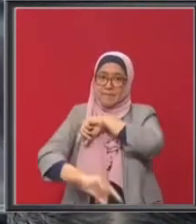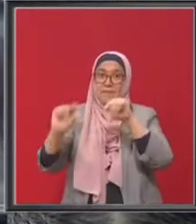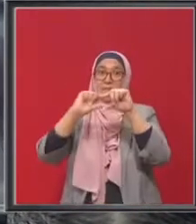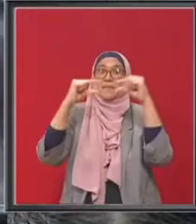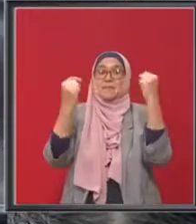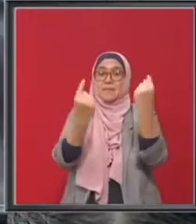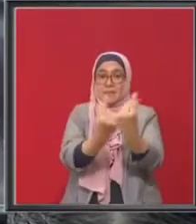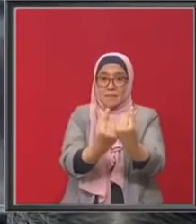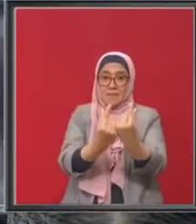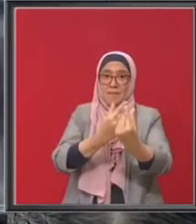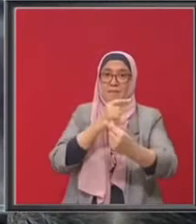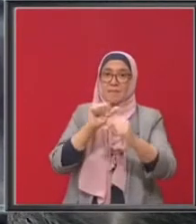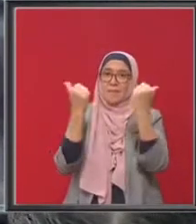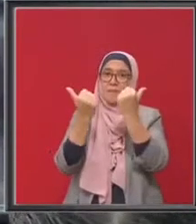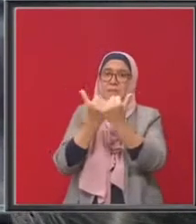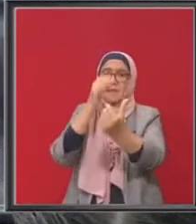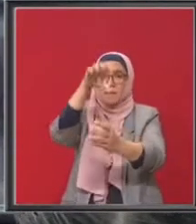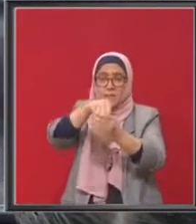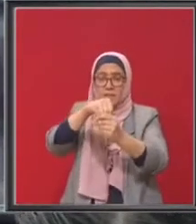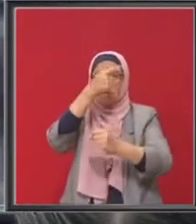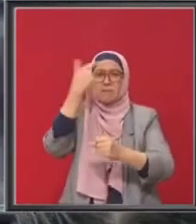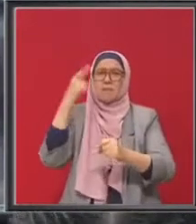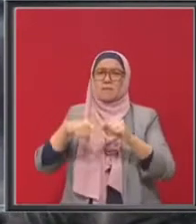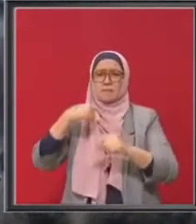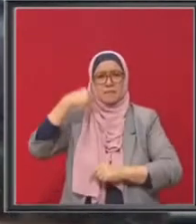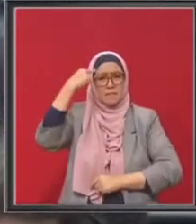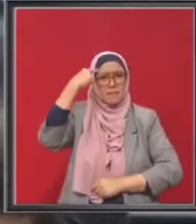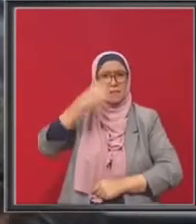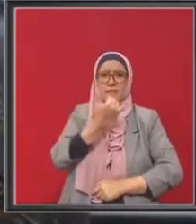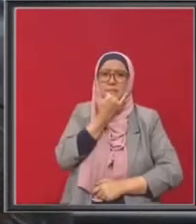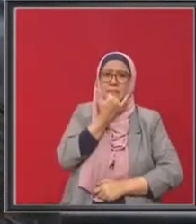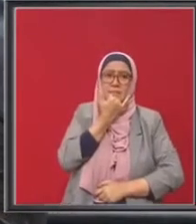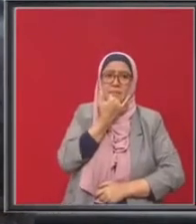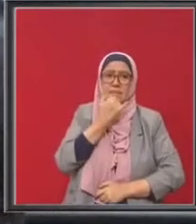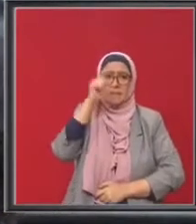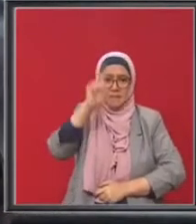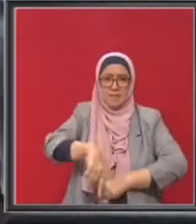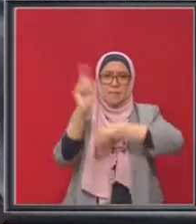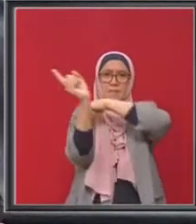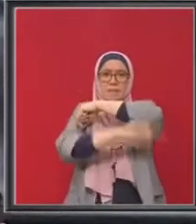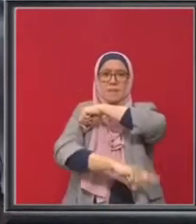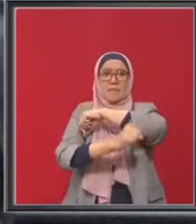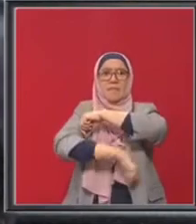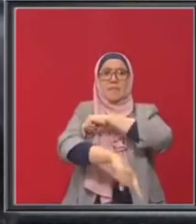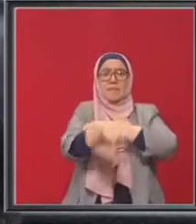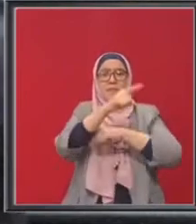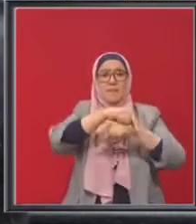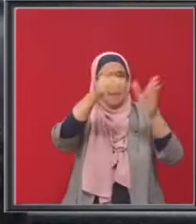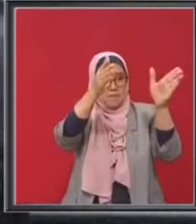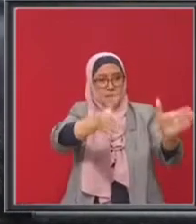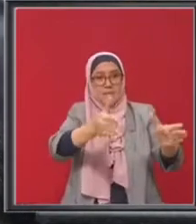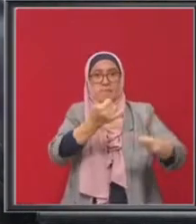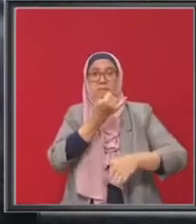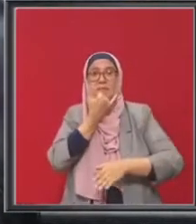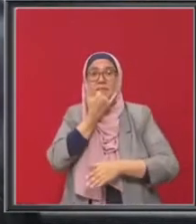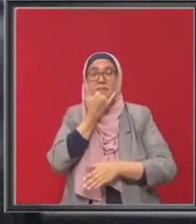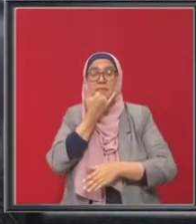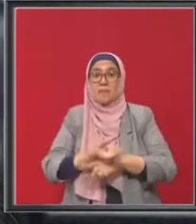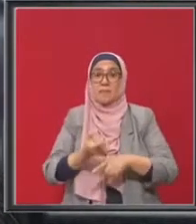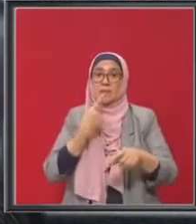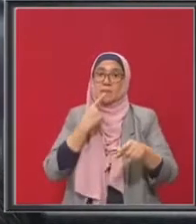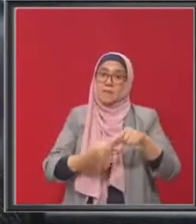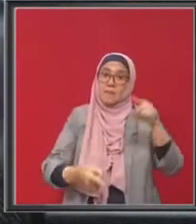terlibat shafi'i bahwa kesalahan harus diletakkan hukuman kepadanya melakukan kesalahan dan setelah itu kita tingkatkan hukuman denda